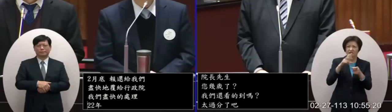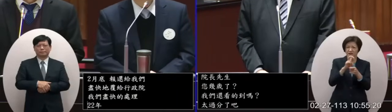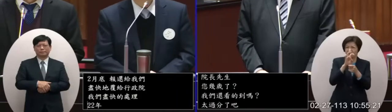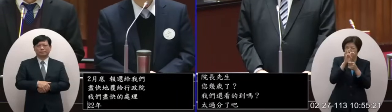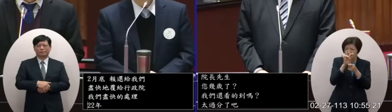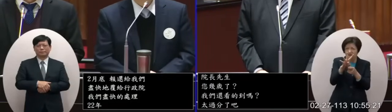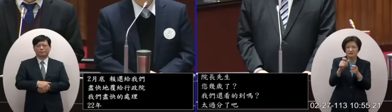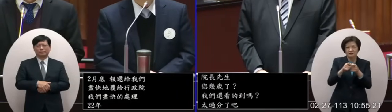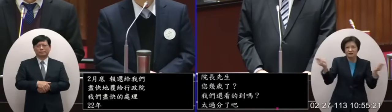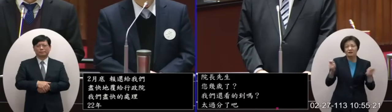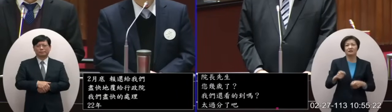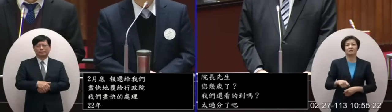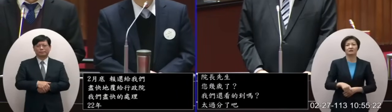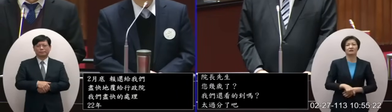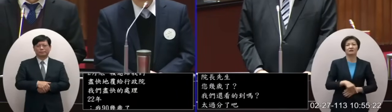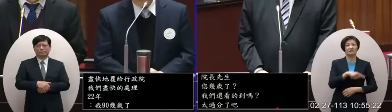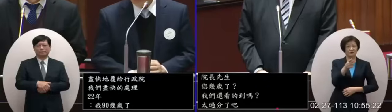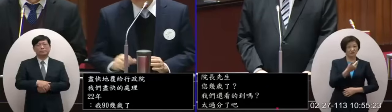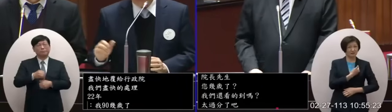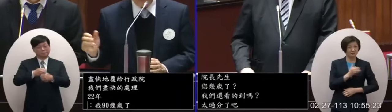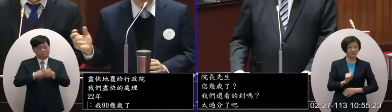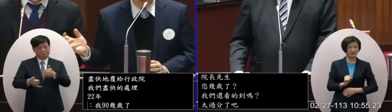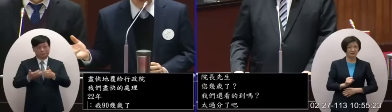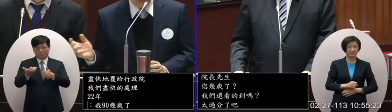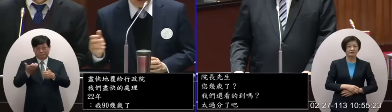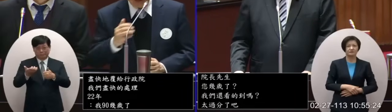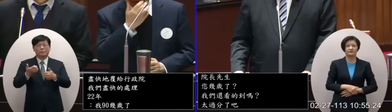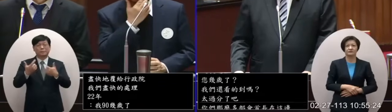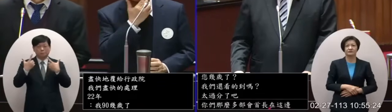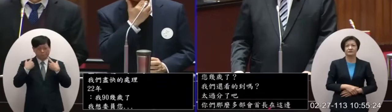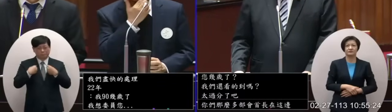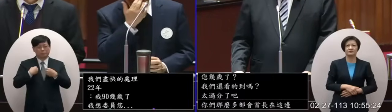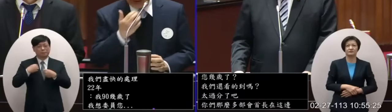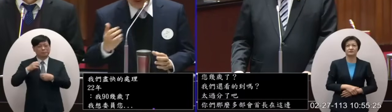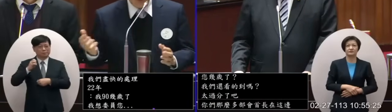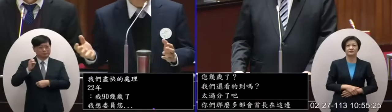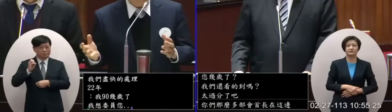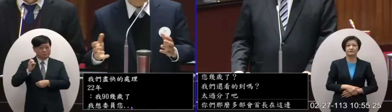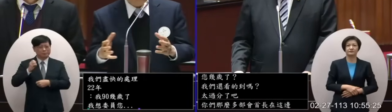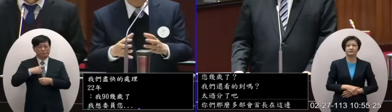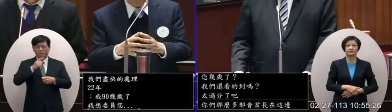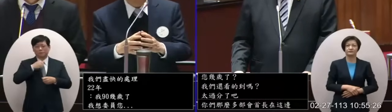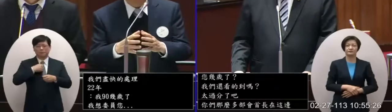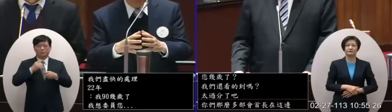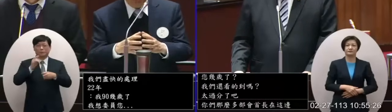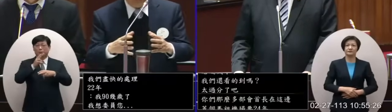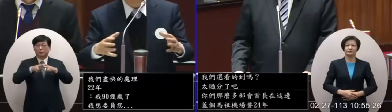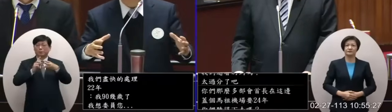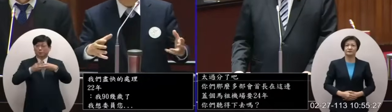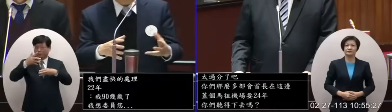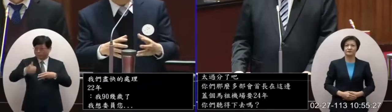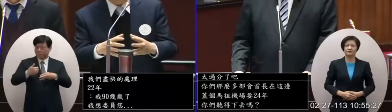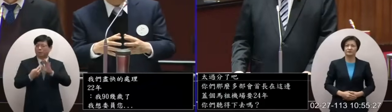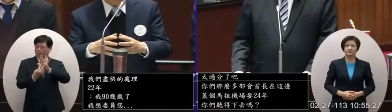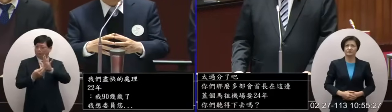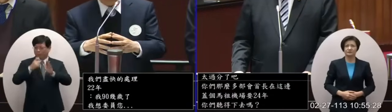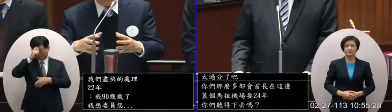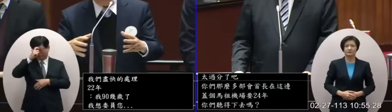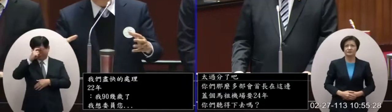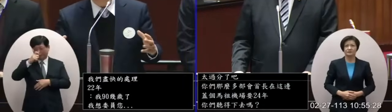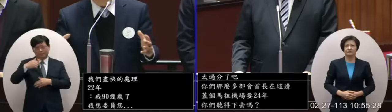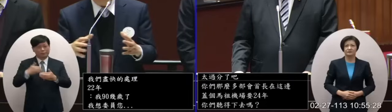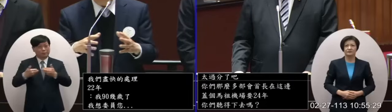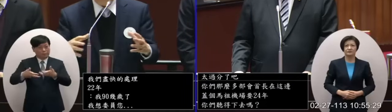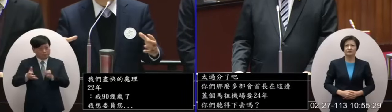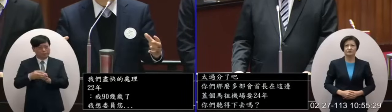吗？ 所以委员刚才我们才龚主委才说我们希望这个交通